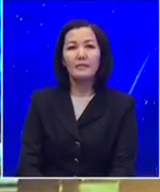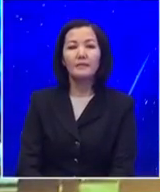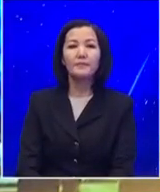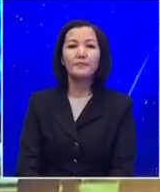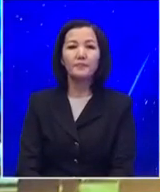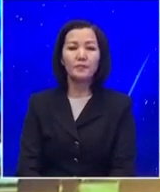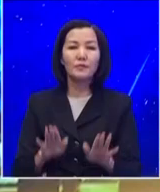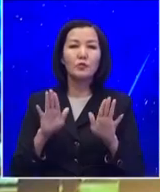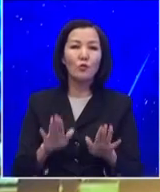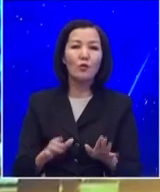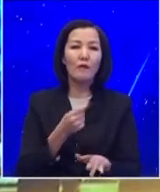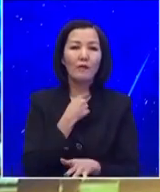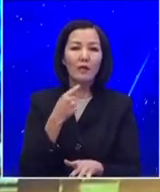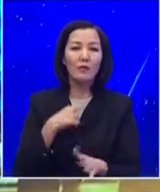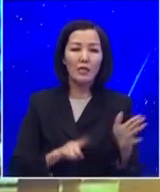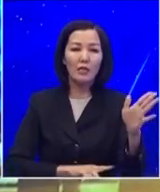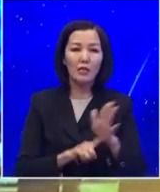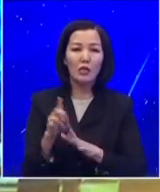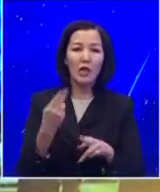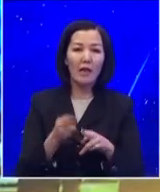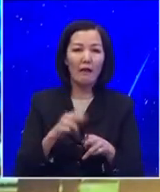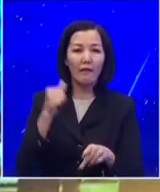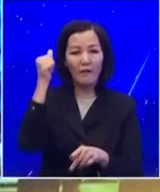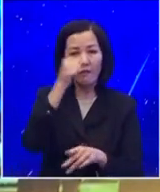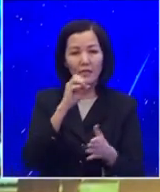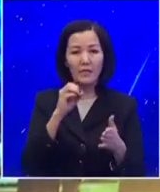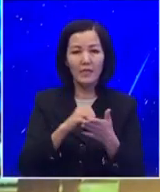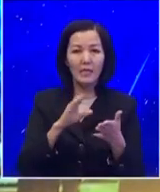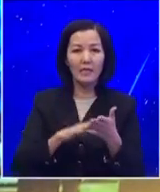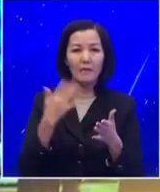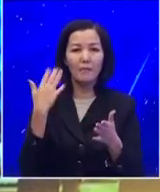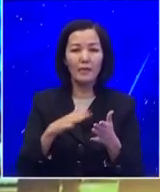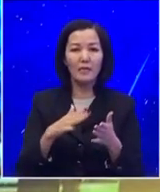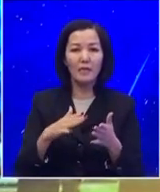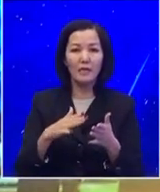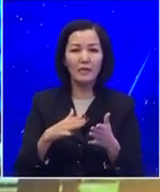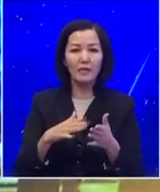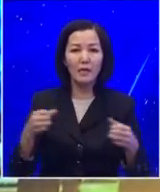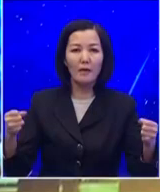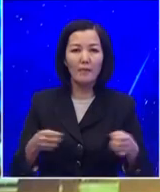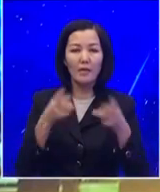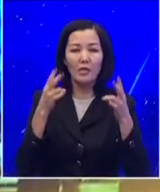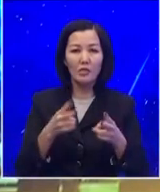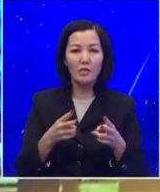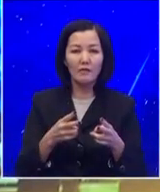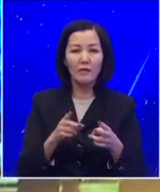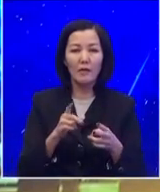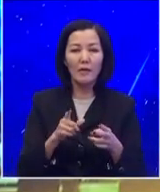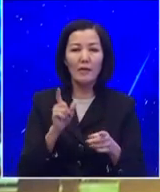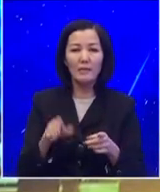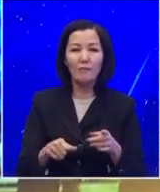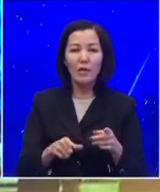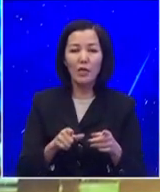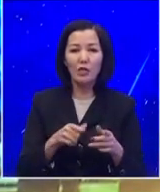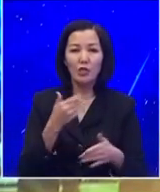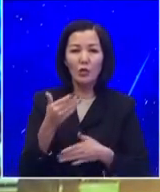Берегись автомобиля. Только в Талдыкургане с начала этого года зарегистрировано 50 дорожно-транспортных происшествий с пешеходами.